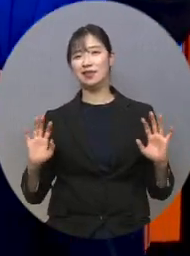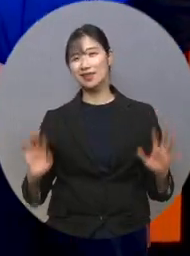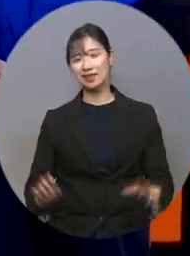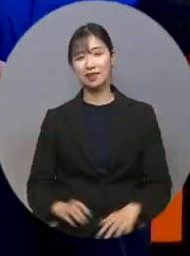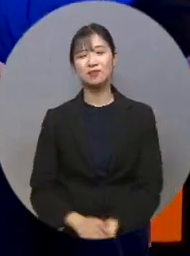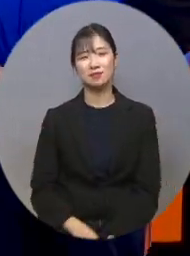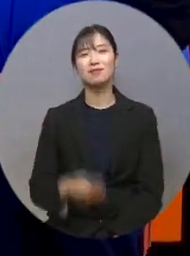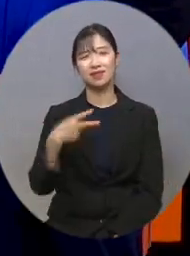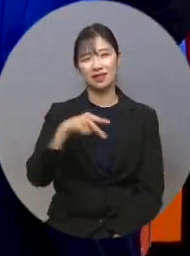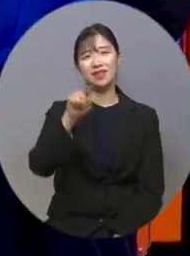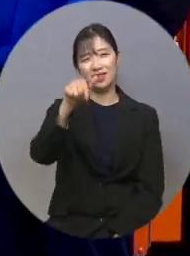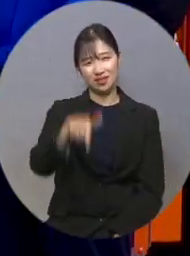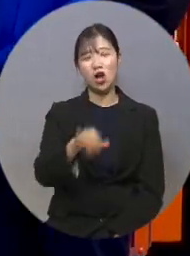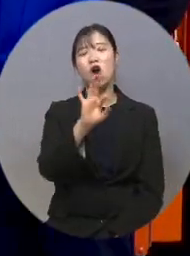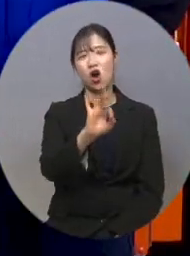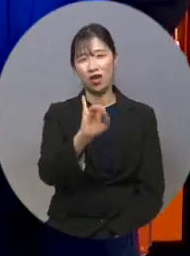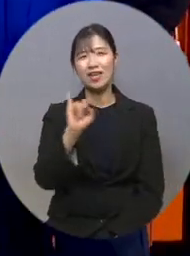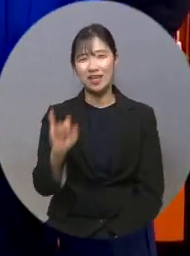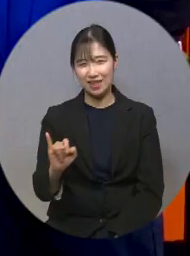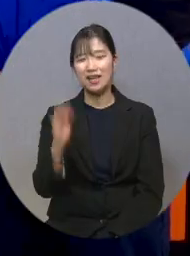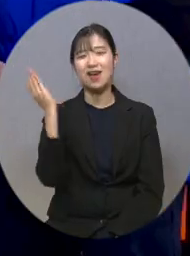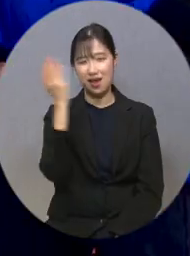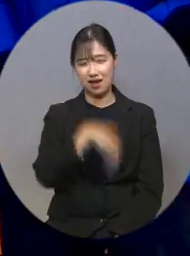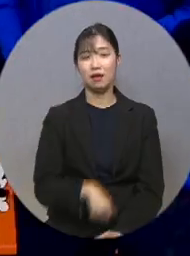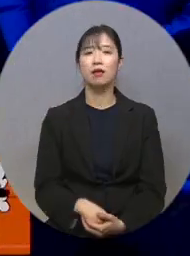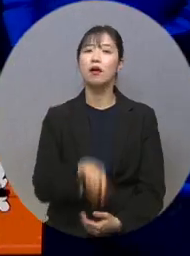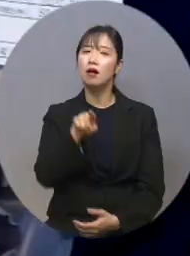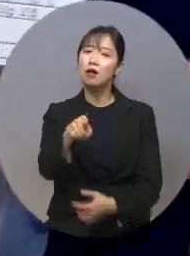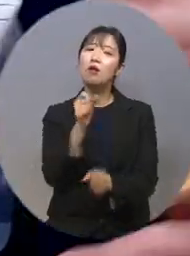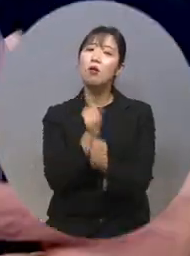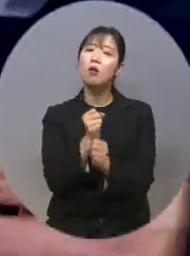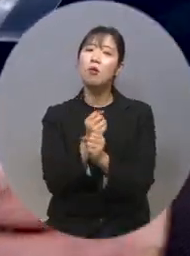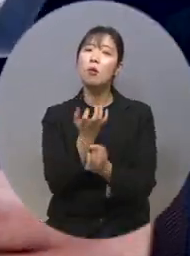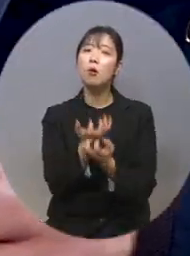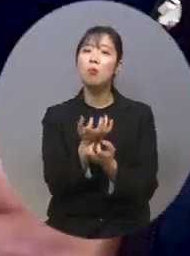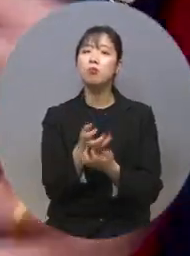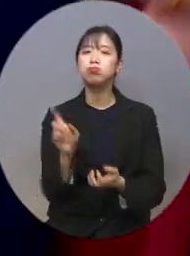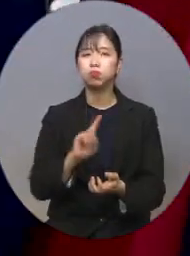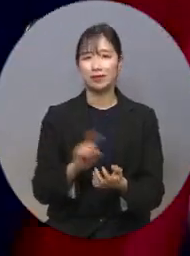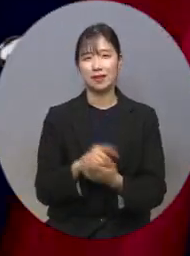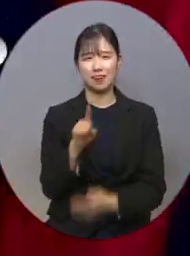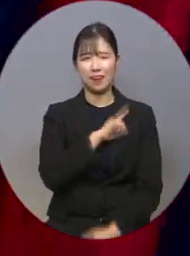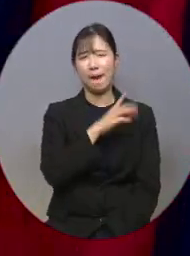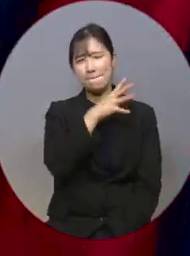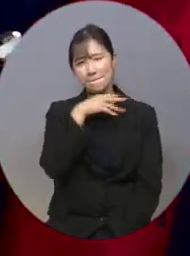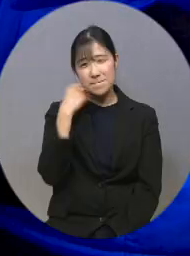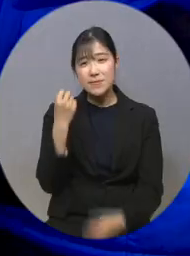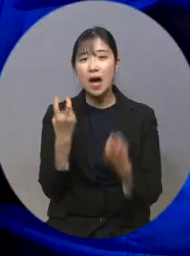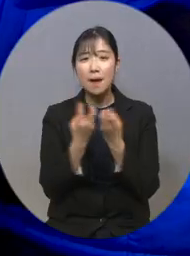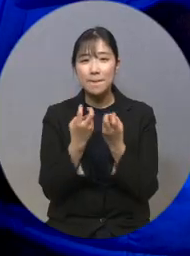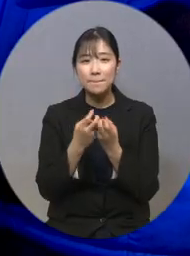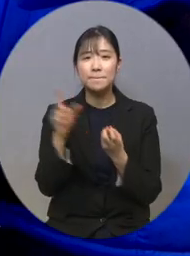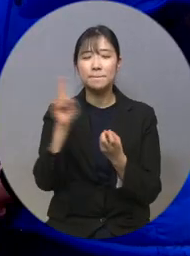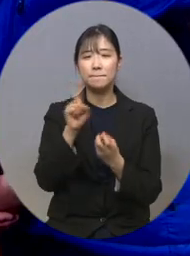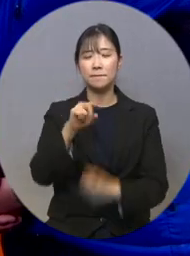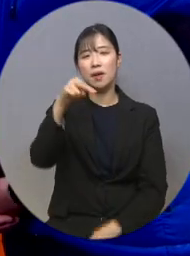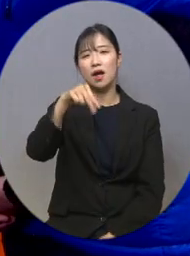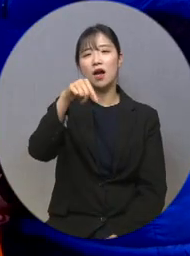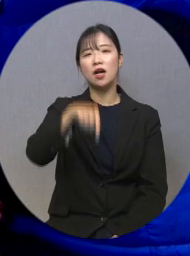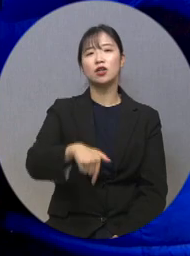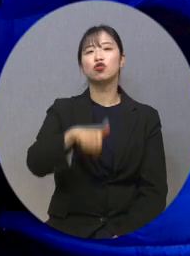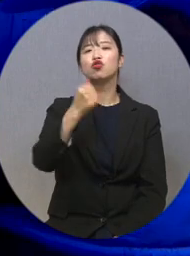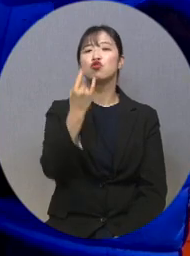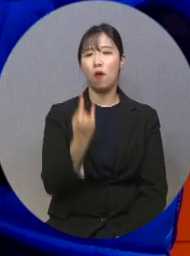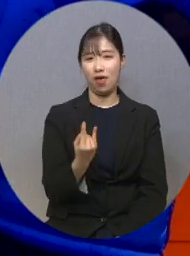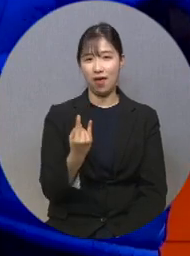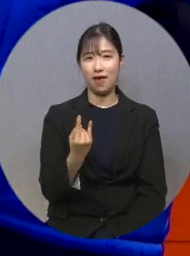아 석이 아, 석이 아, 목이 그럼 이걸 어떻게 먹어? 제가 제일 맛있게 먹었던 거는 목이버섯 숙회라고